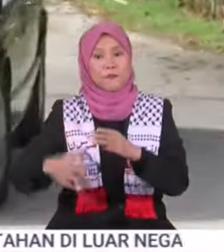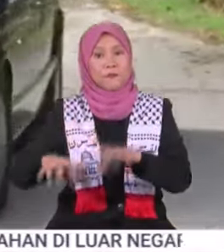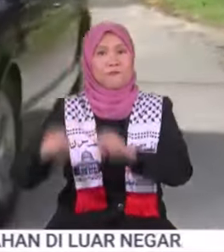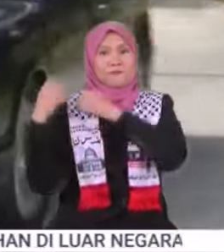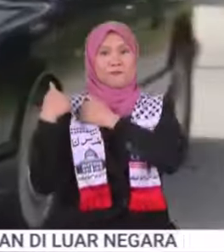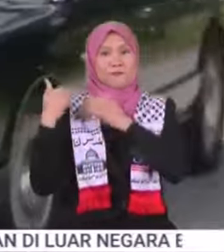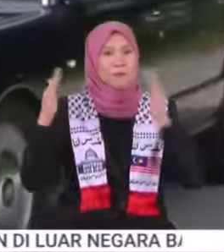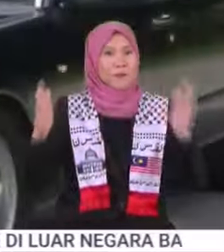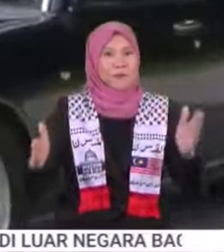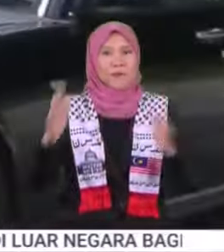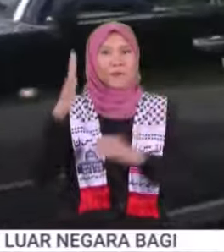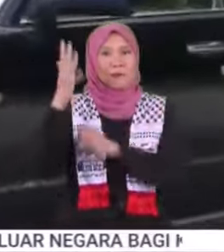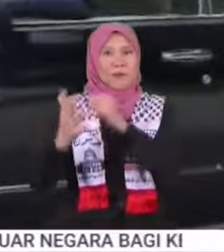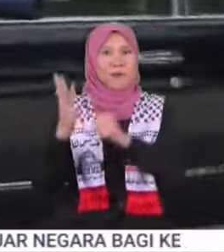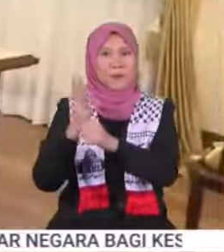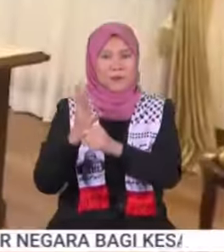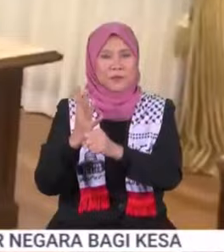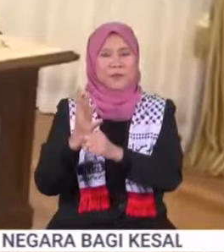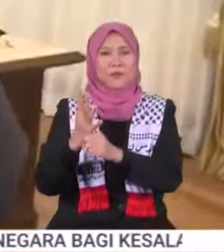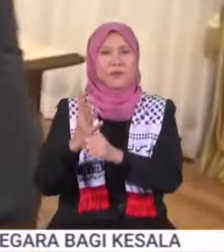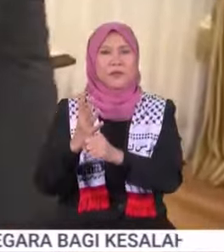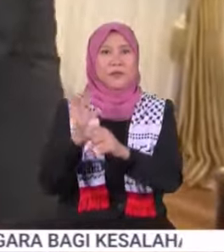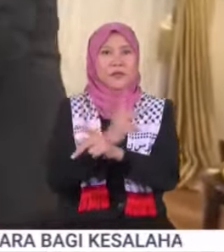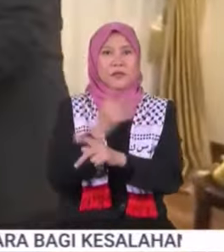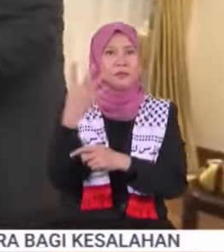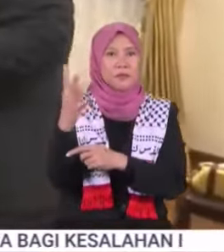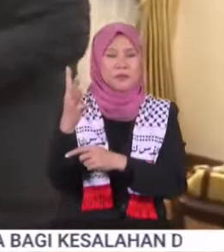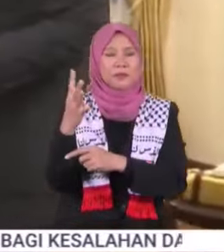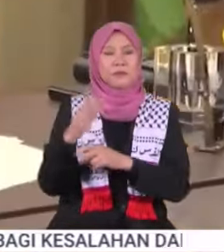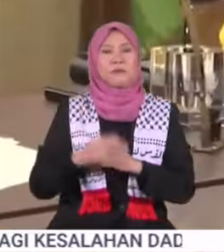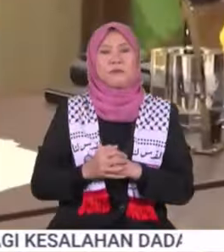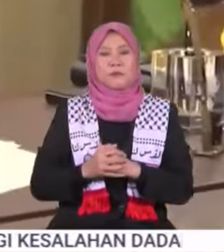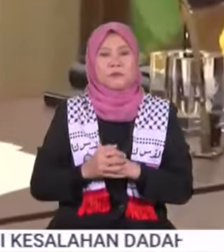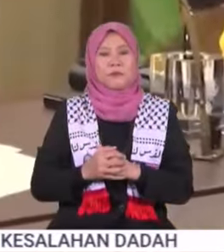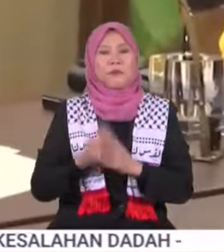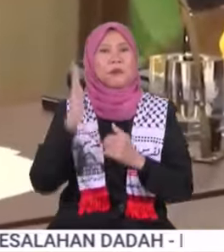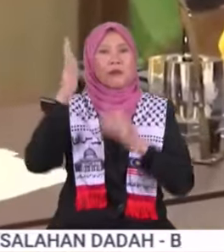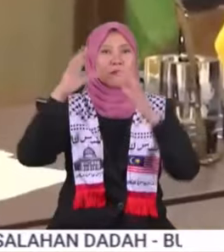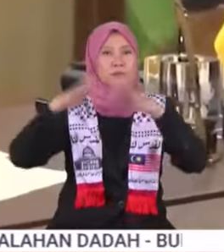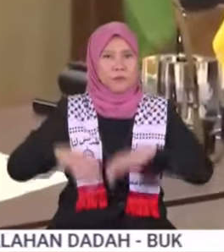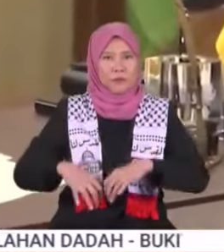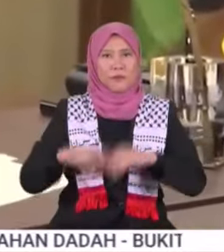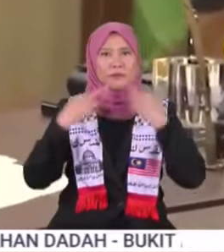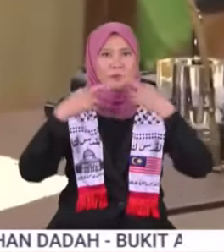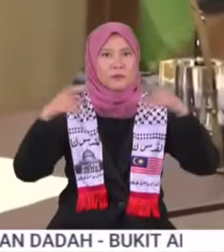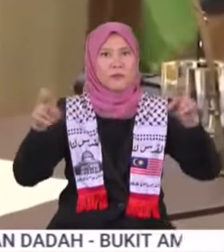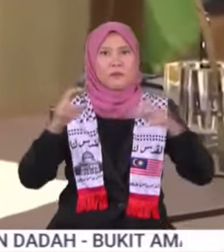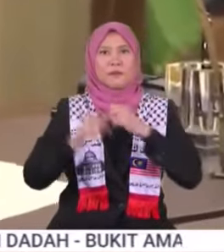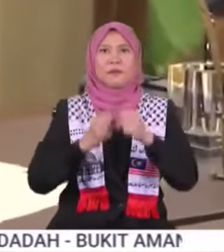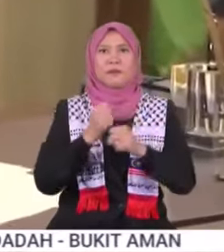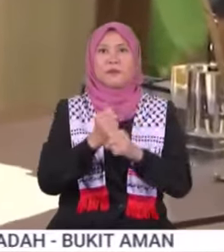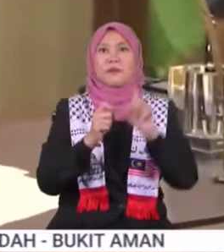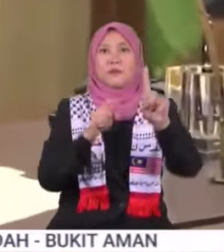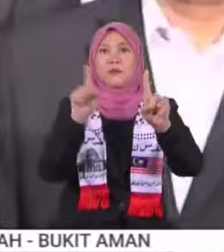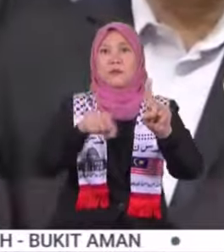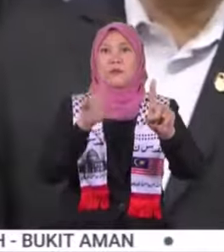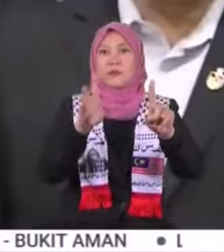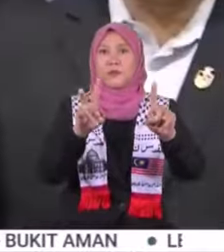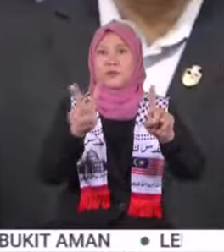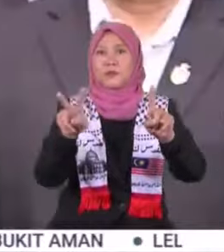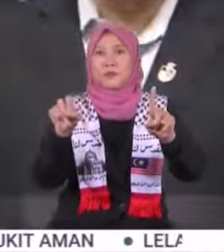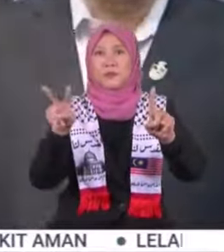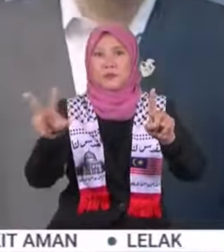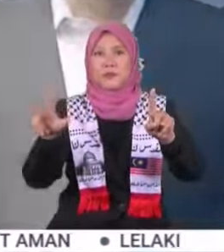selama 5 tahun, untuk penggal ke-14 DUN Negeri Sembilan, ia dibubar secara rasmi pada tanggal 1